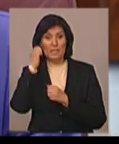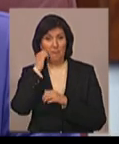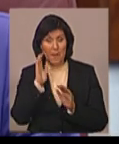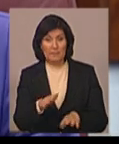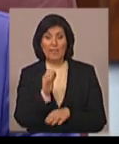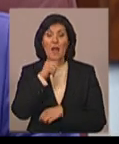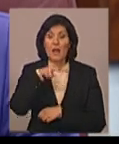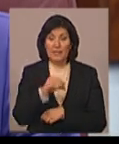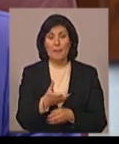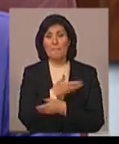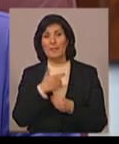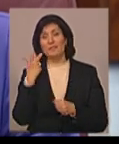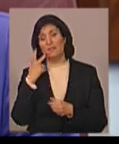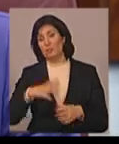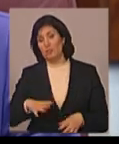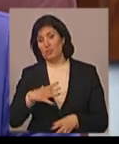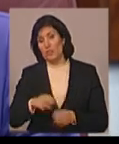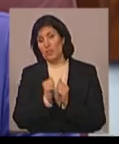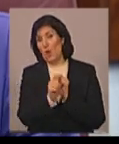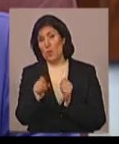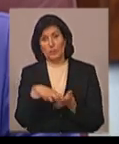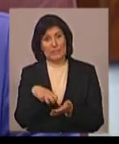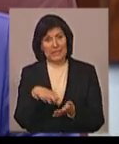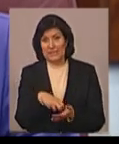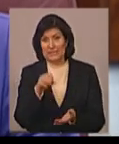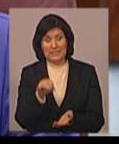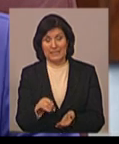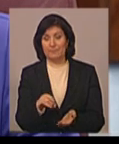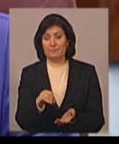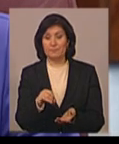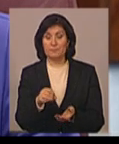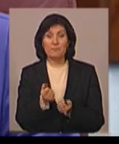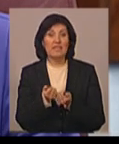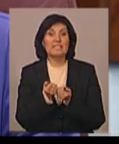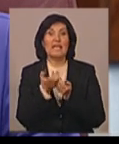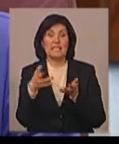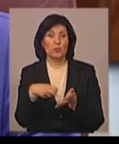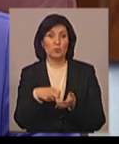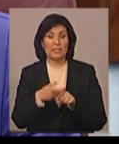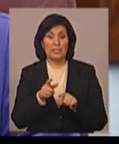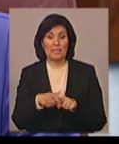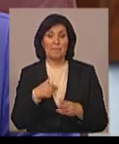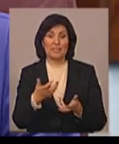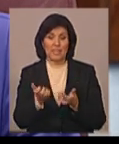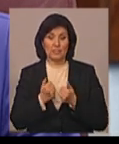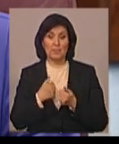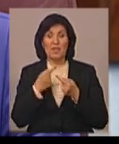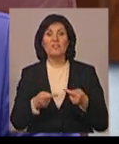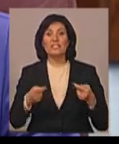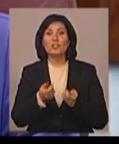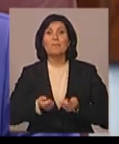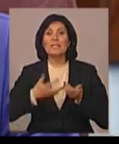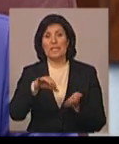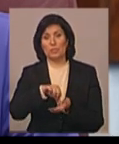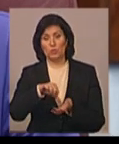пам'ять, але ми завжди чекаємо на кожен лист і, власне, за кількістю листів, які нам надійшли, ми і визначаємо